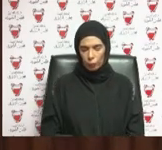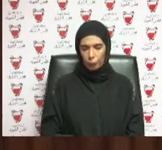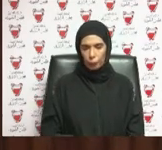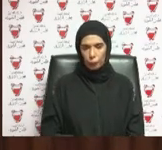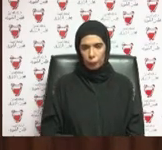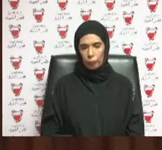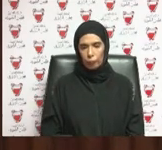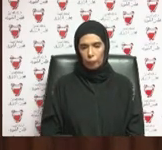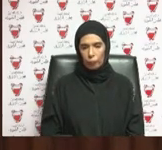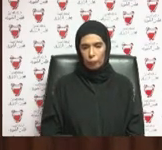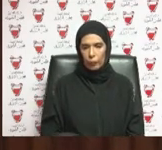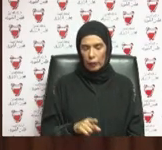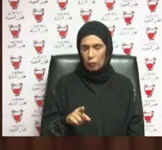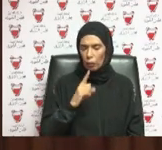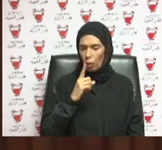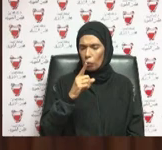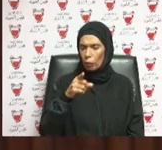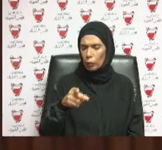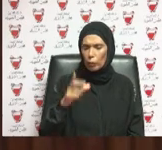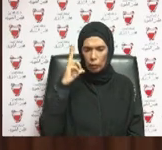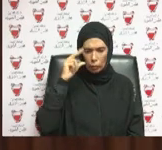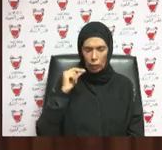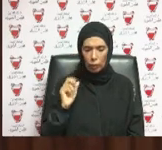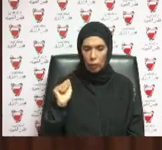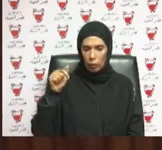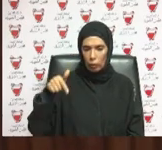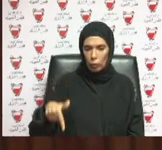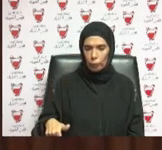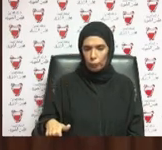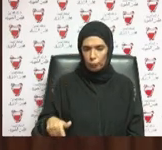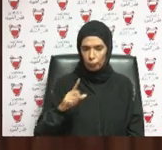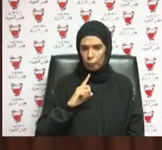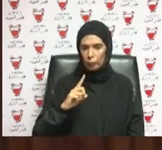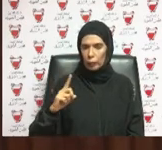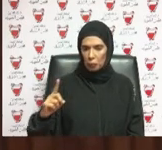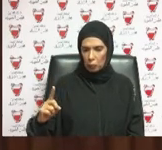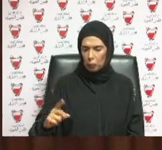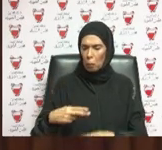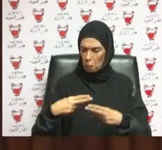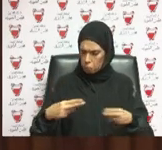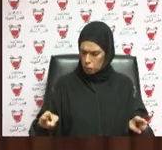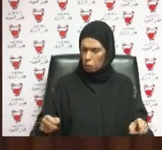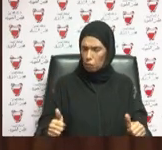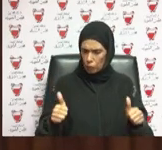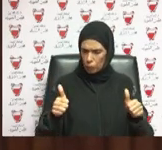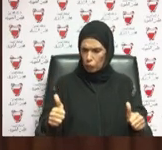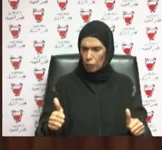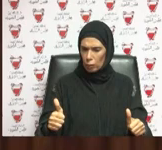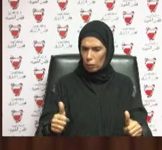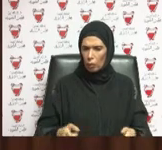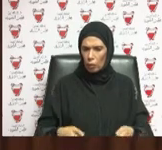فما من مناشدة له باحتياج مواطن إلا وأمر بتلبيتها، فكان مثالاً